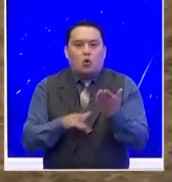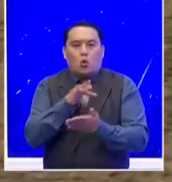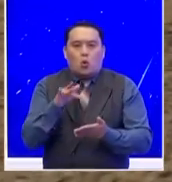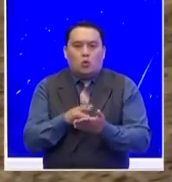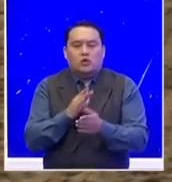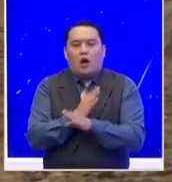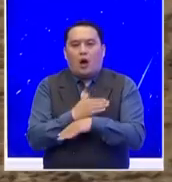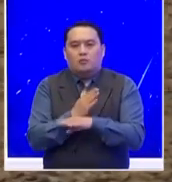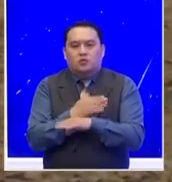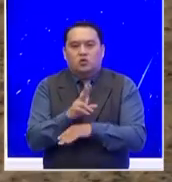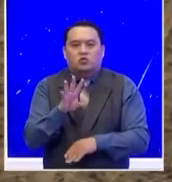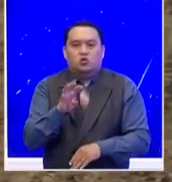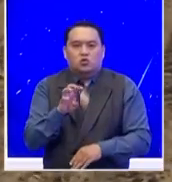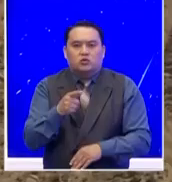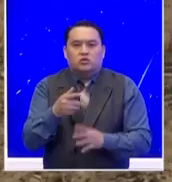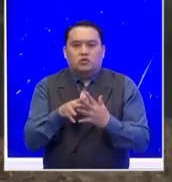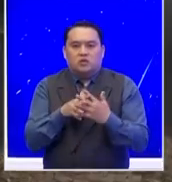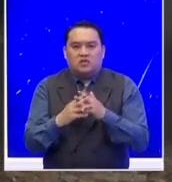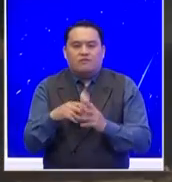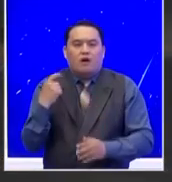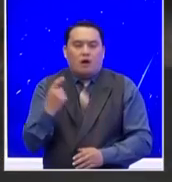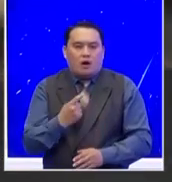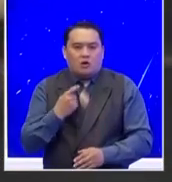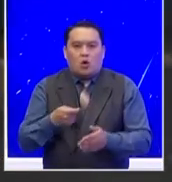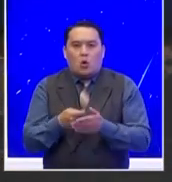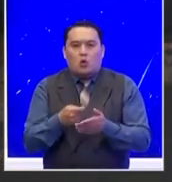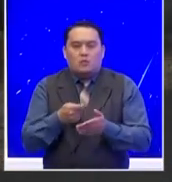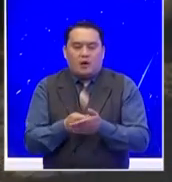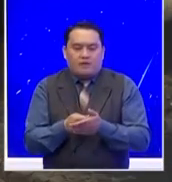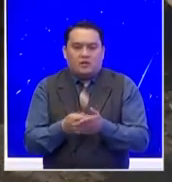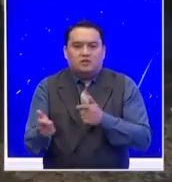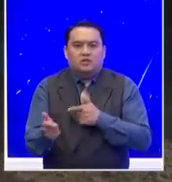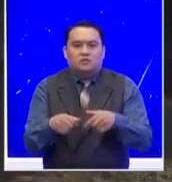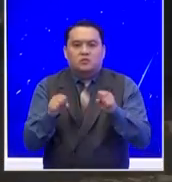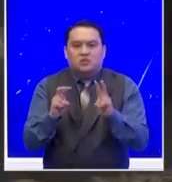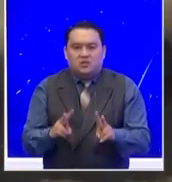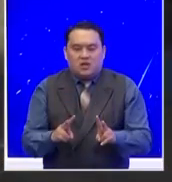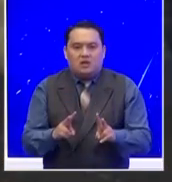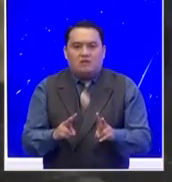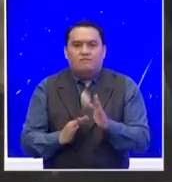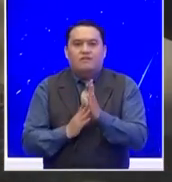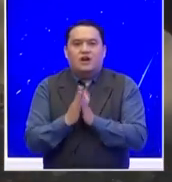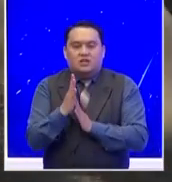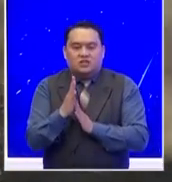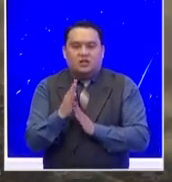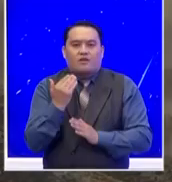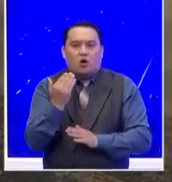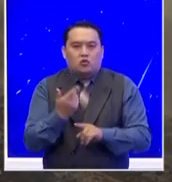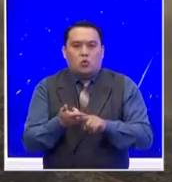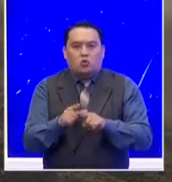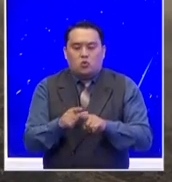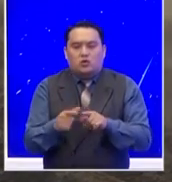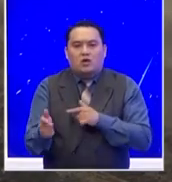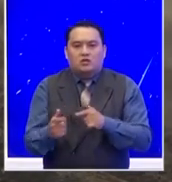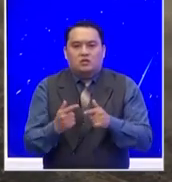Капшыгай функционирует более 400 крестьянских хозяйств. Кроме кормовых заготовок, они специализируются на выращивании овощей, которые